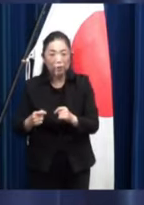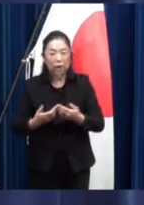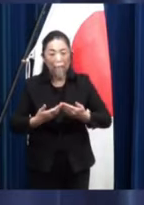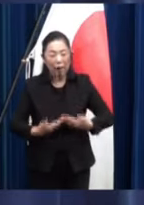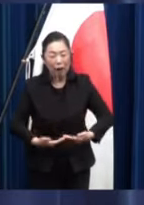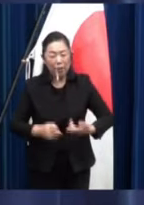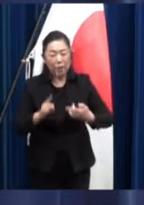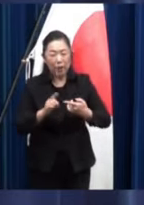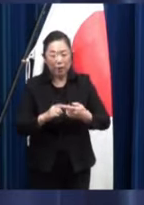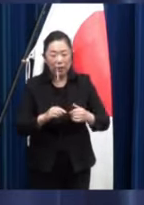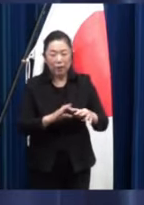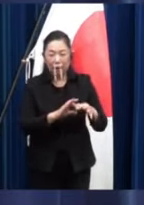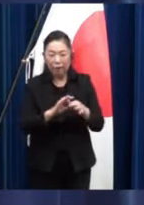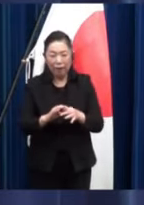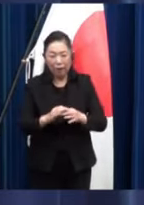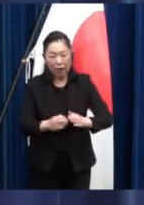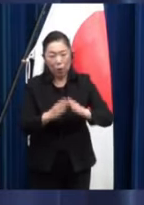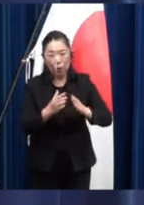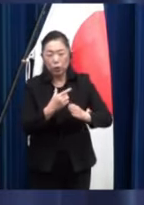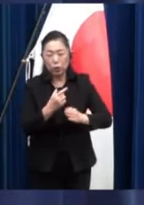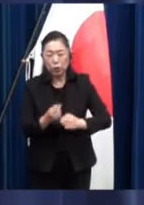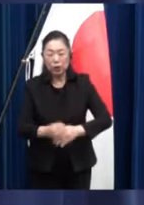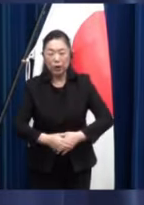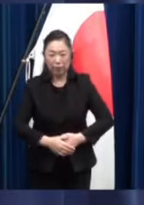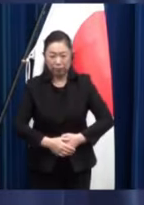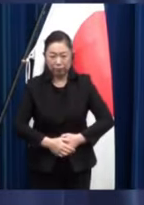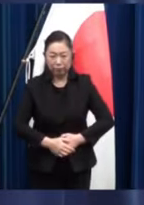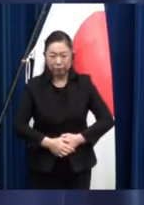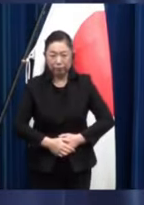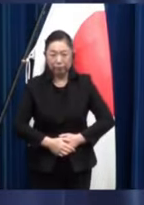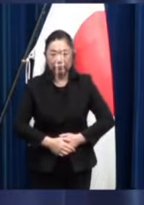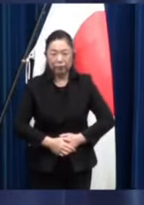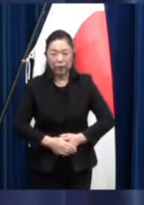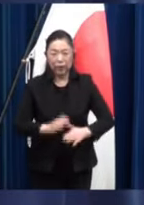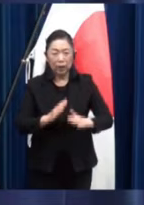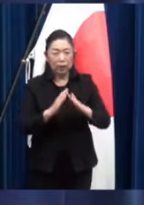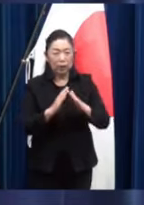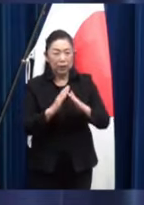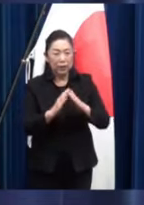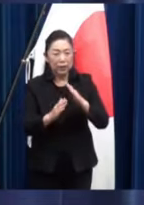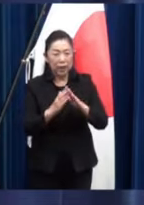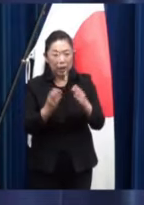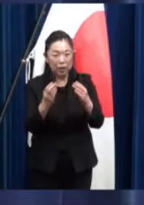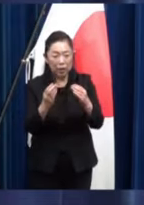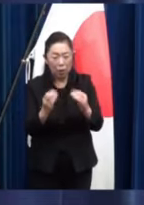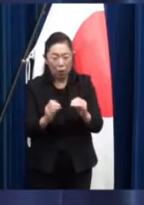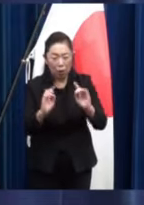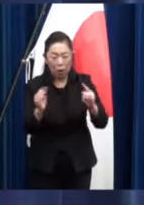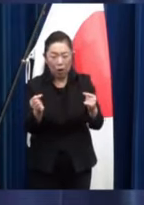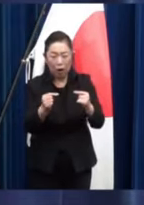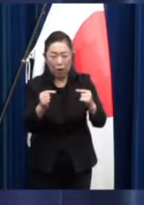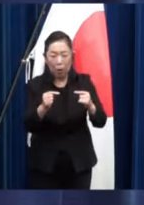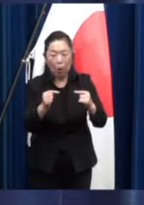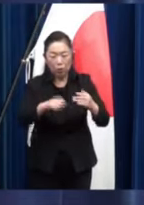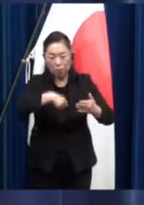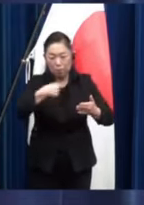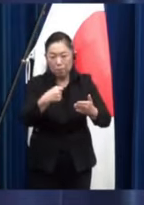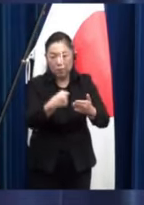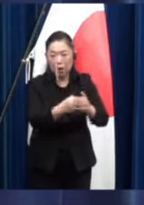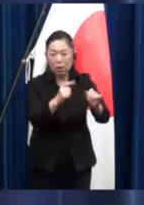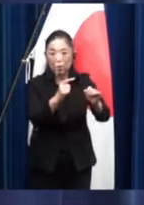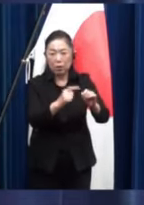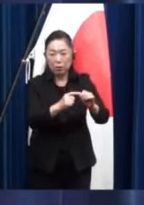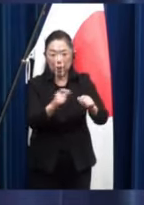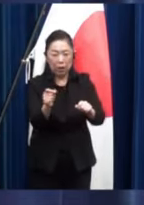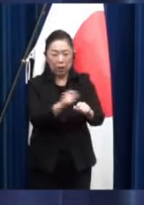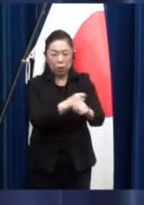定的な関係を築いていきたい、このように思います。戦後外交の総決算を目指し、特に拉致